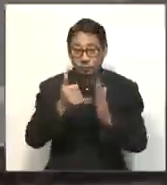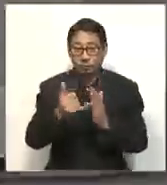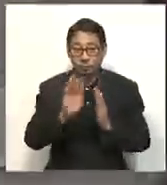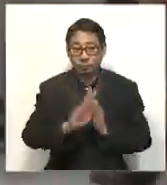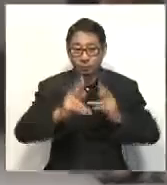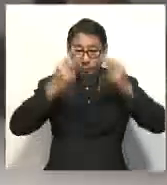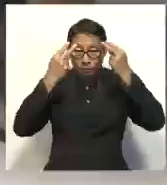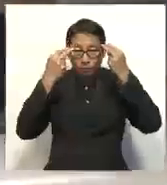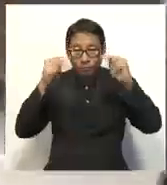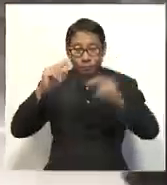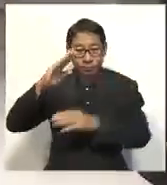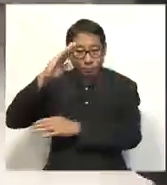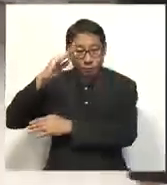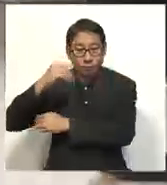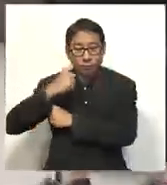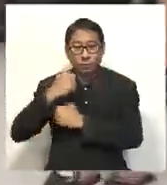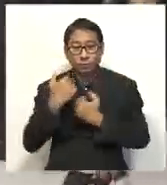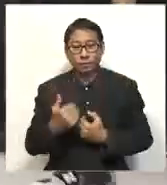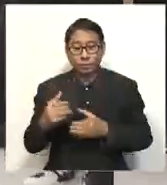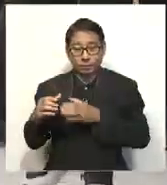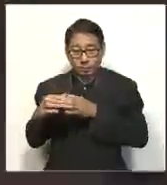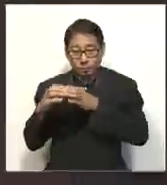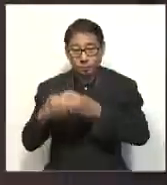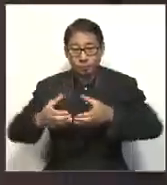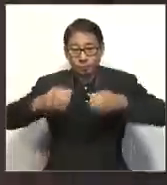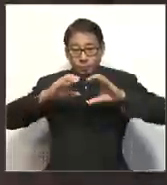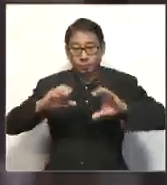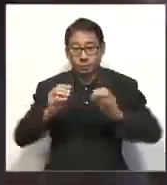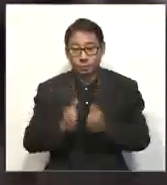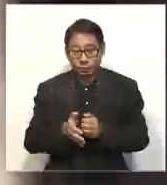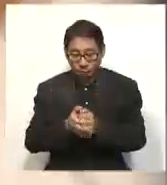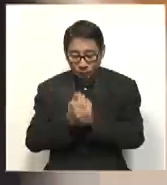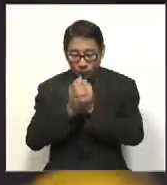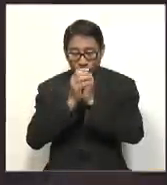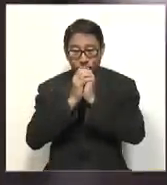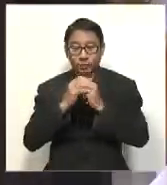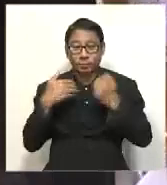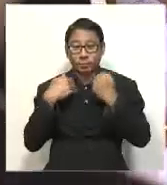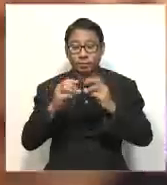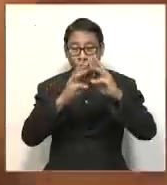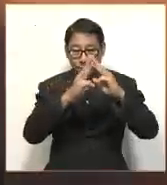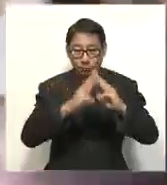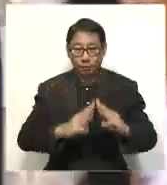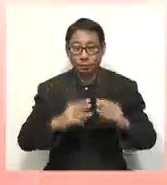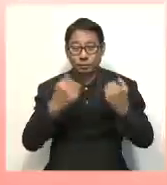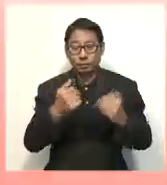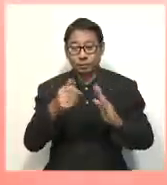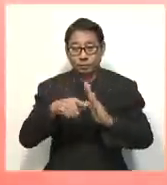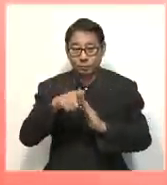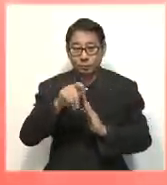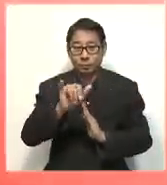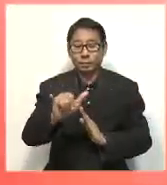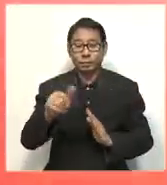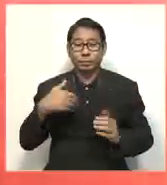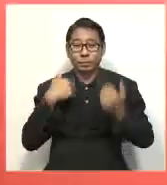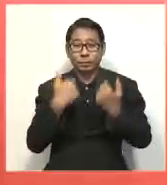ประยุทธ์จันทร์โอชานายกรัฐมนตรีนะคะที่วันนี้นำคณะรัฐมนตรีเข้าสักการะพระเจ้าตนหลวงวัดศรีคมคำตำบลเวียงอำเภอเมืองพะเย